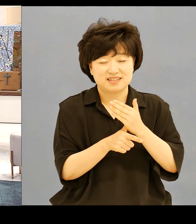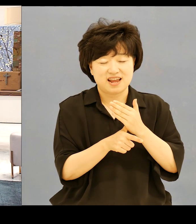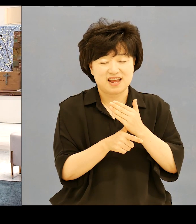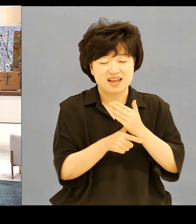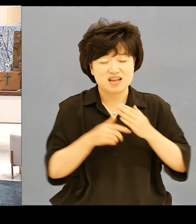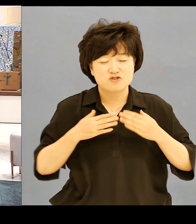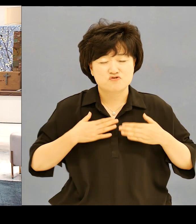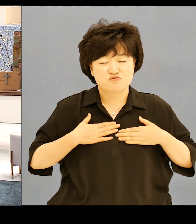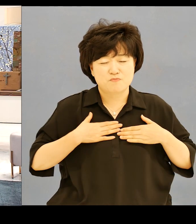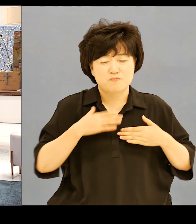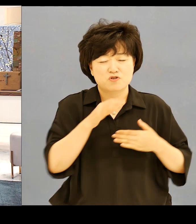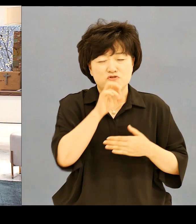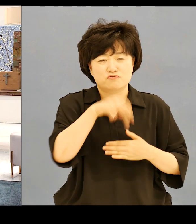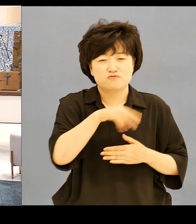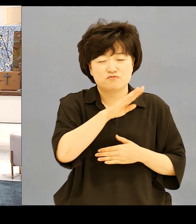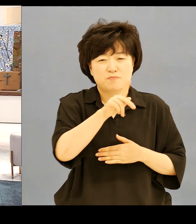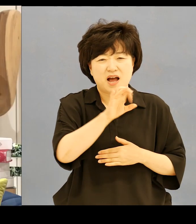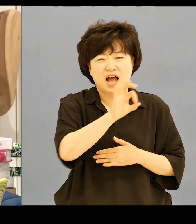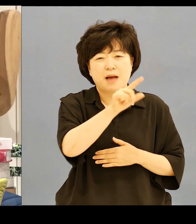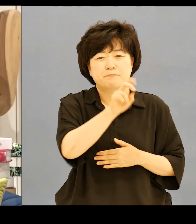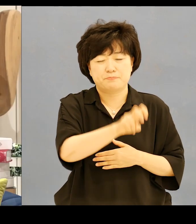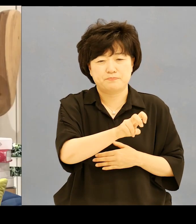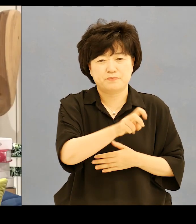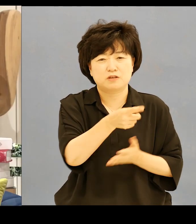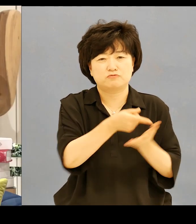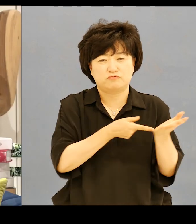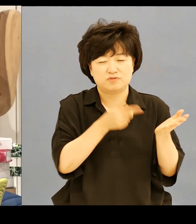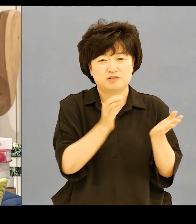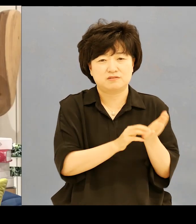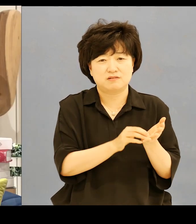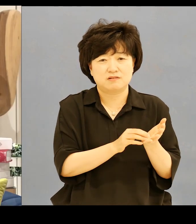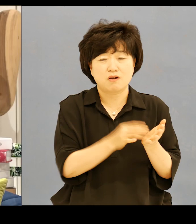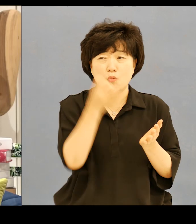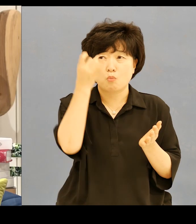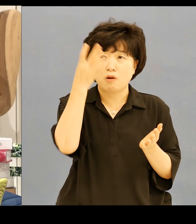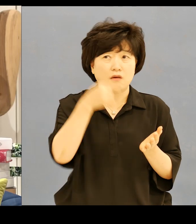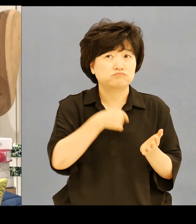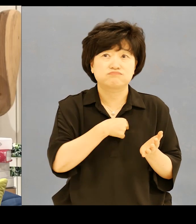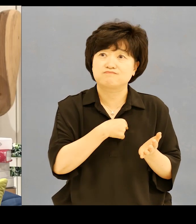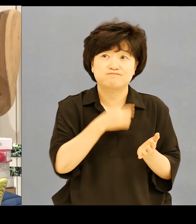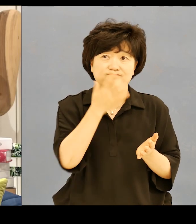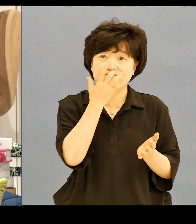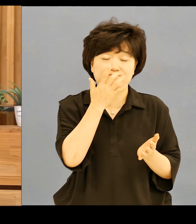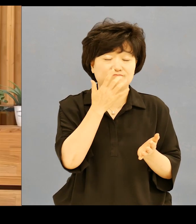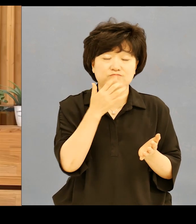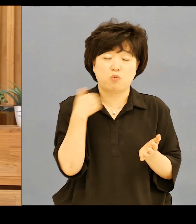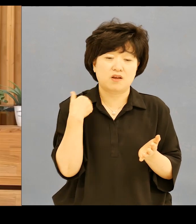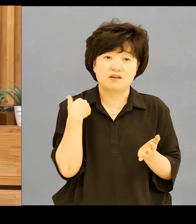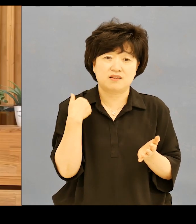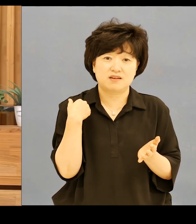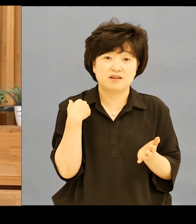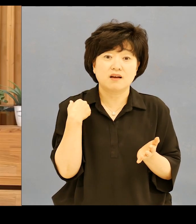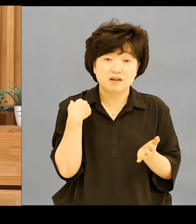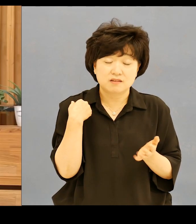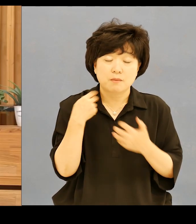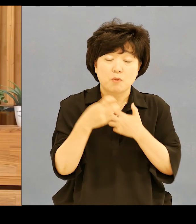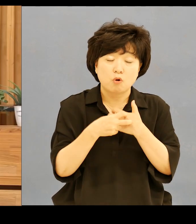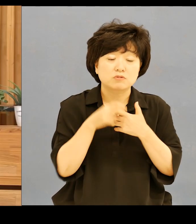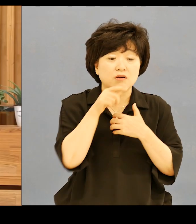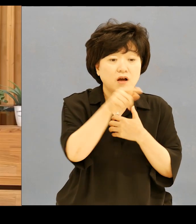유방암을 수술을 했어요. 아, 그래요? 원래는 이제 걸린지도 몰랐어요, 제가. 근데 병원에